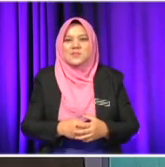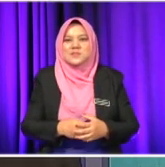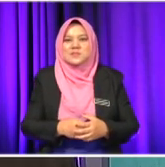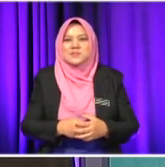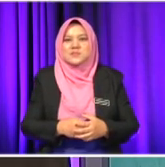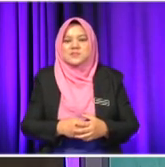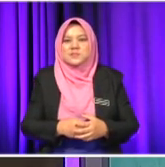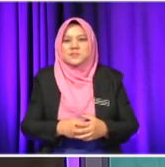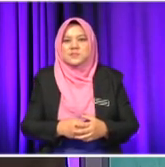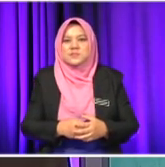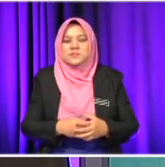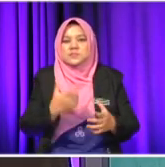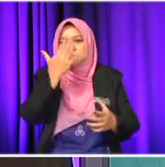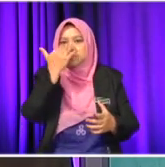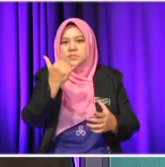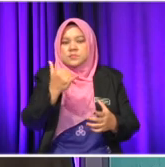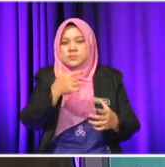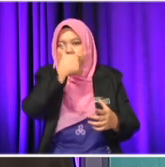drama pendek